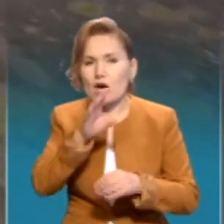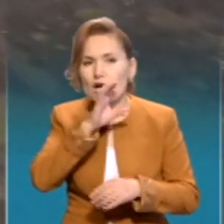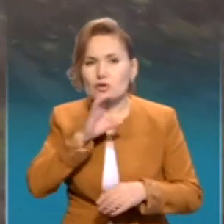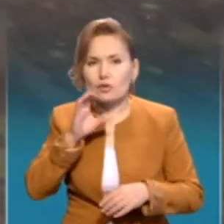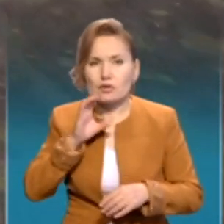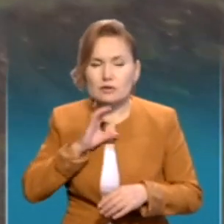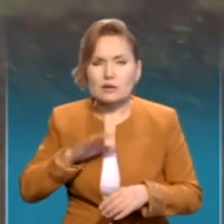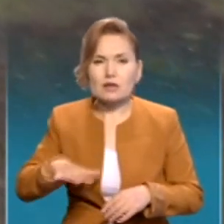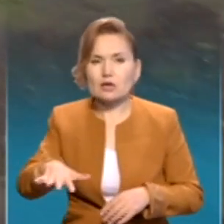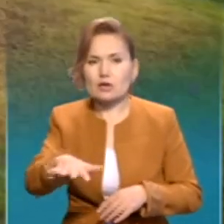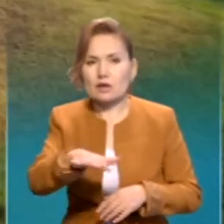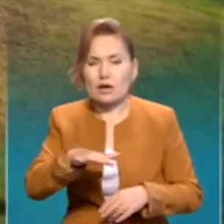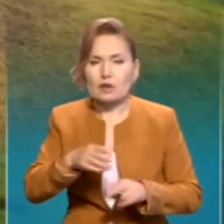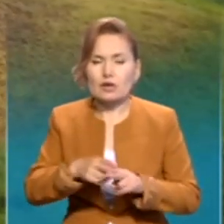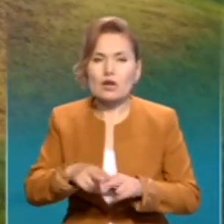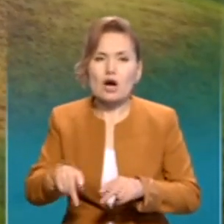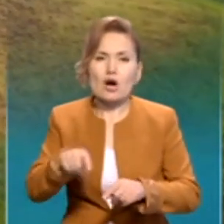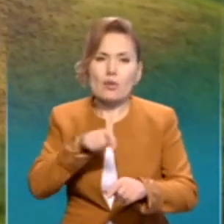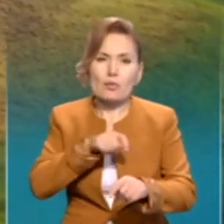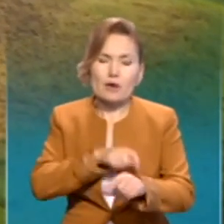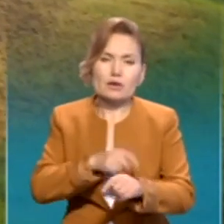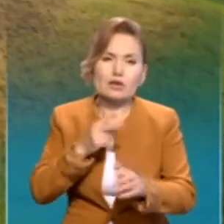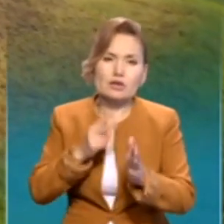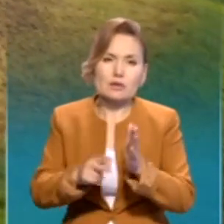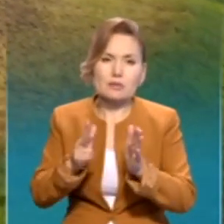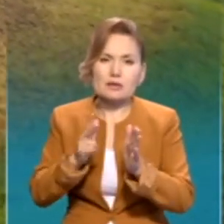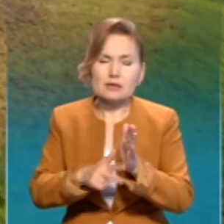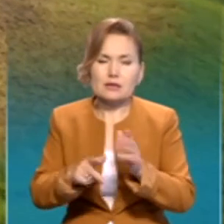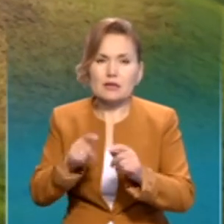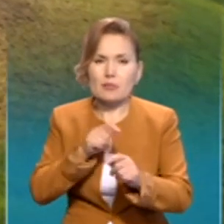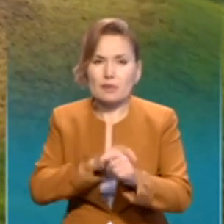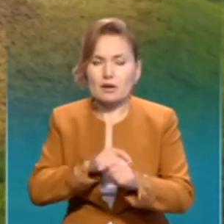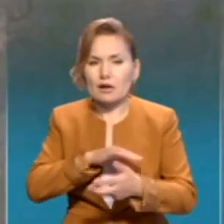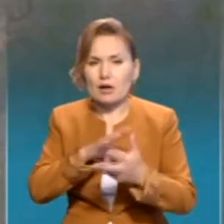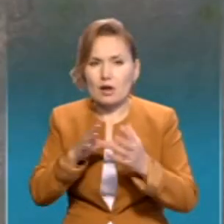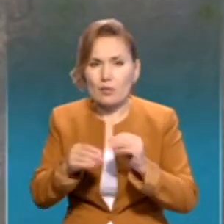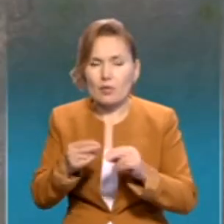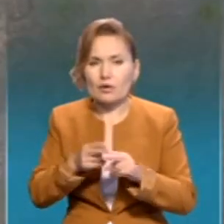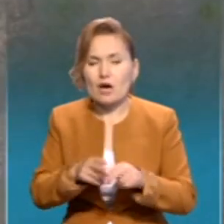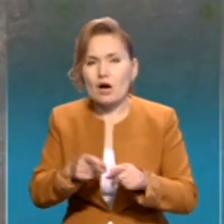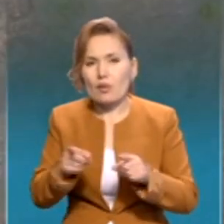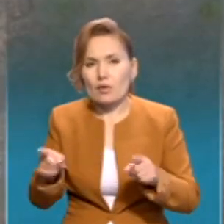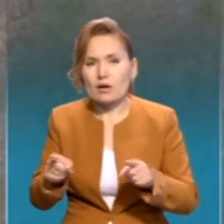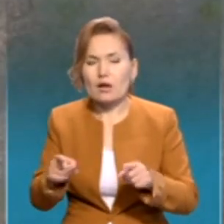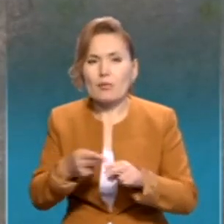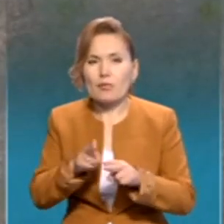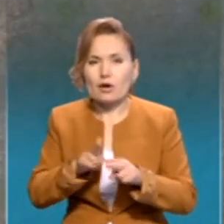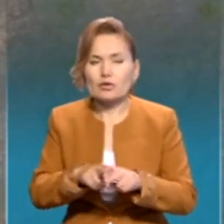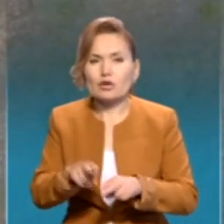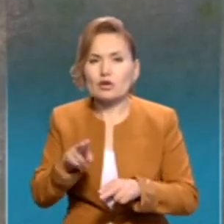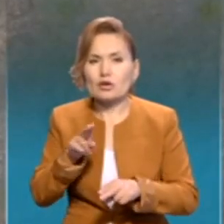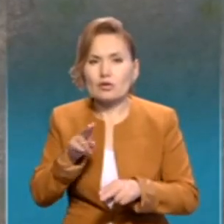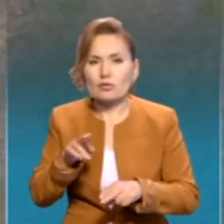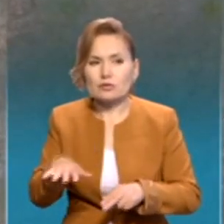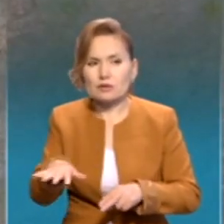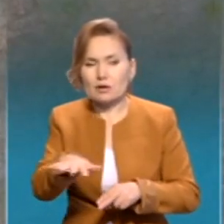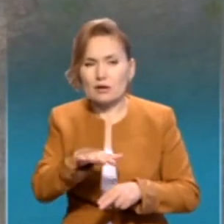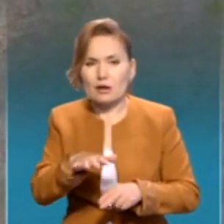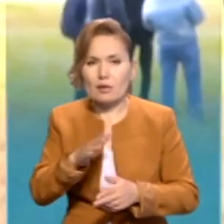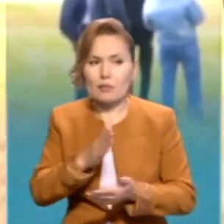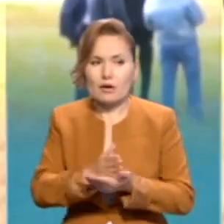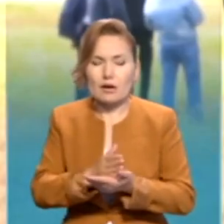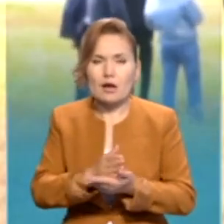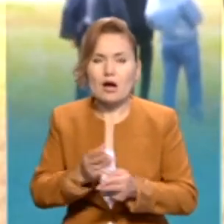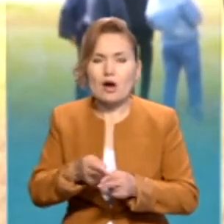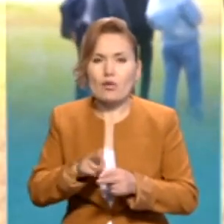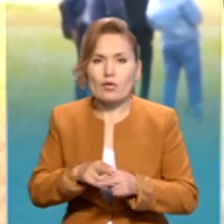жағында ұзындығы бір 70-80 метрдей, жалпақтығы бір 30 метрдей бір жалпақ дөңес жатыр.